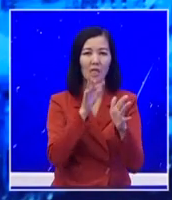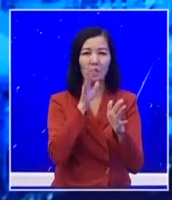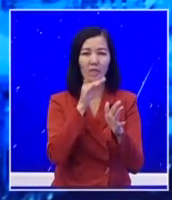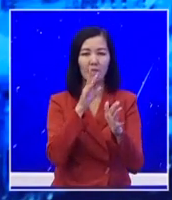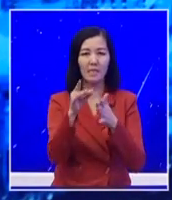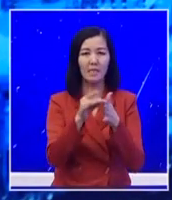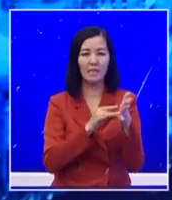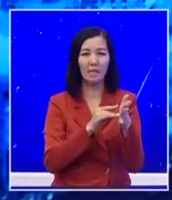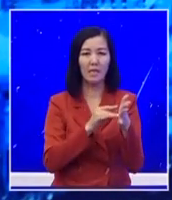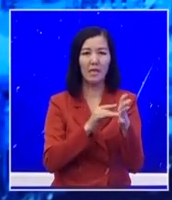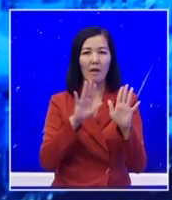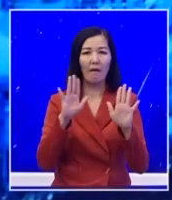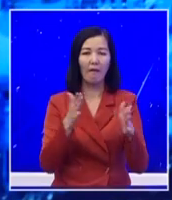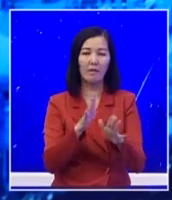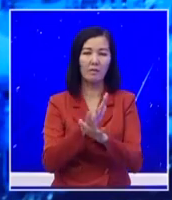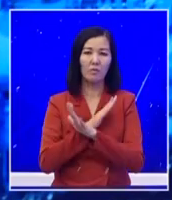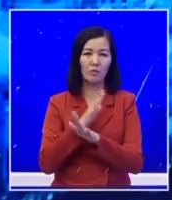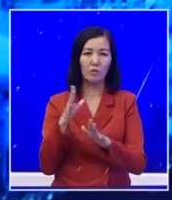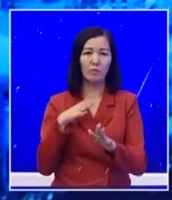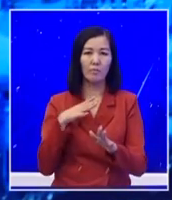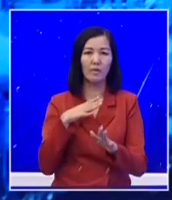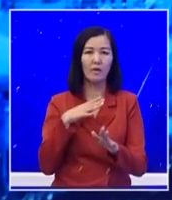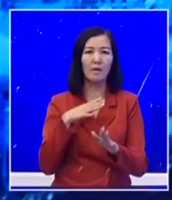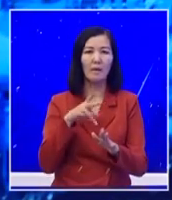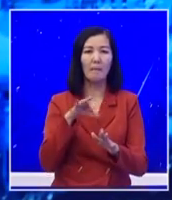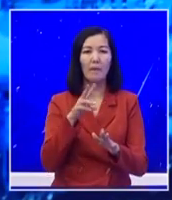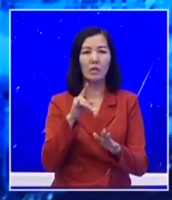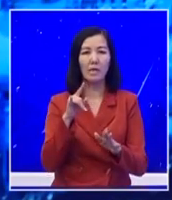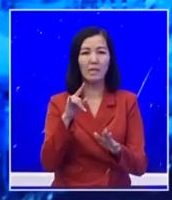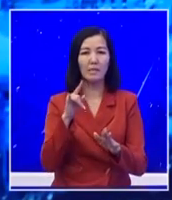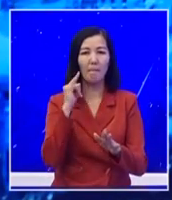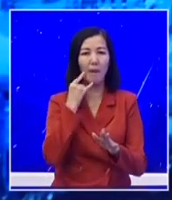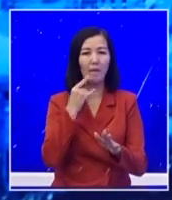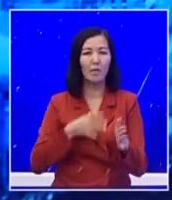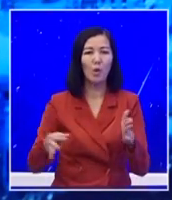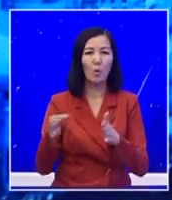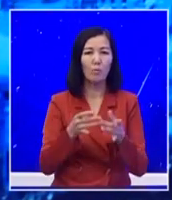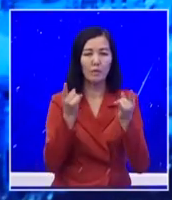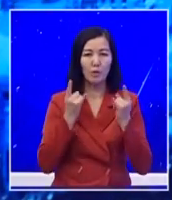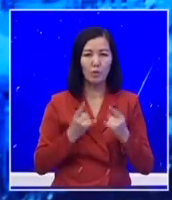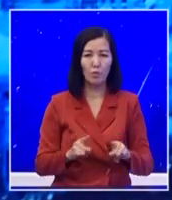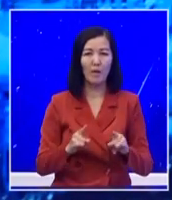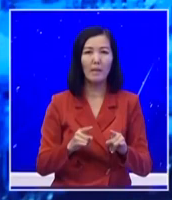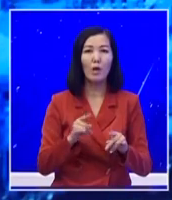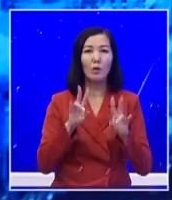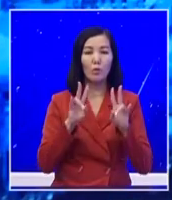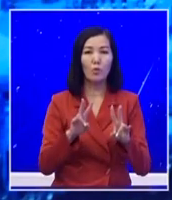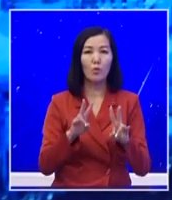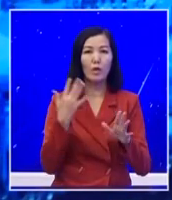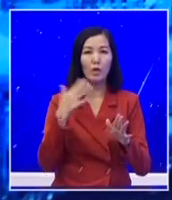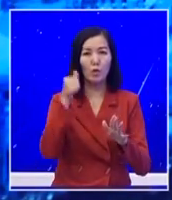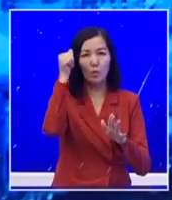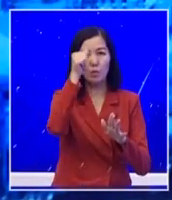жасында кенеттен көз жұмды. Гүлжиян Мағданқызы Павлодар облысының тумасы, бірақ саналы ғұмырының 50 жылға